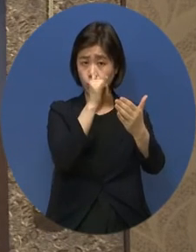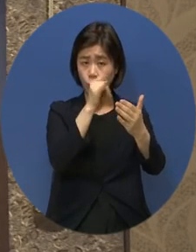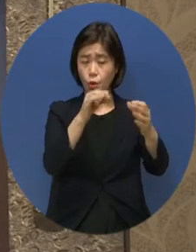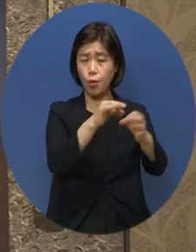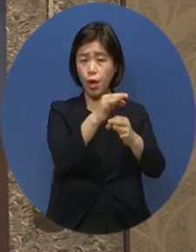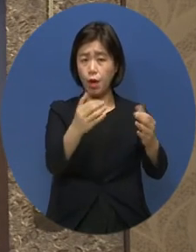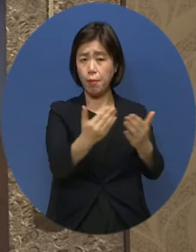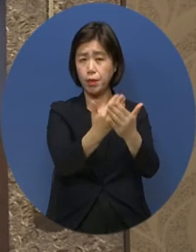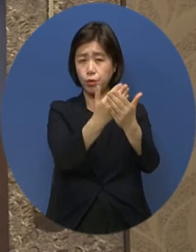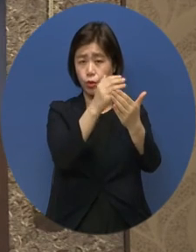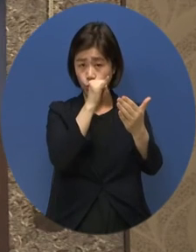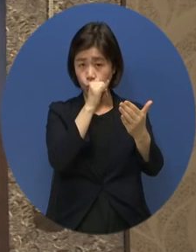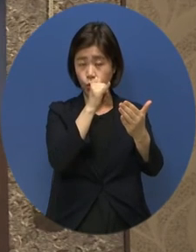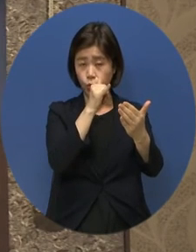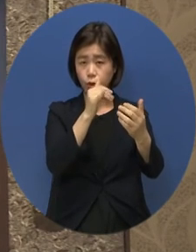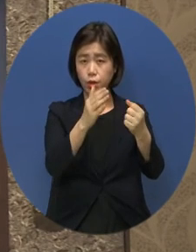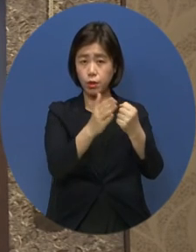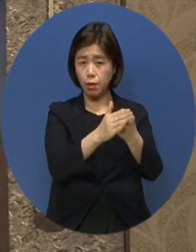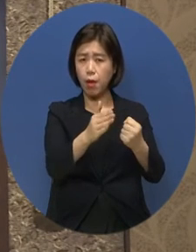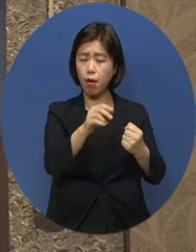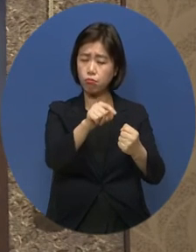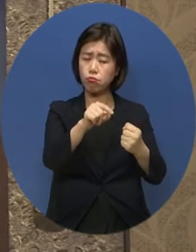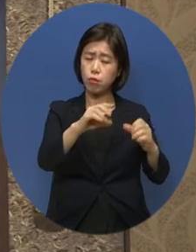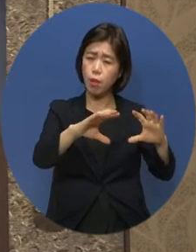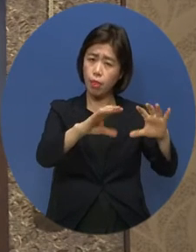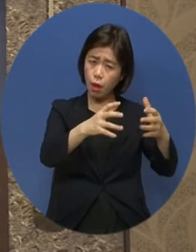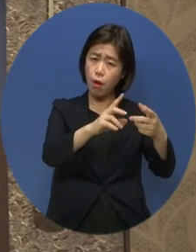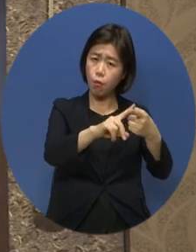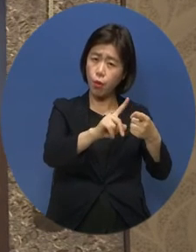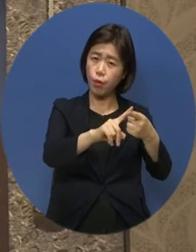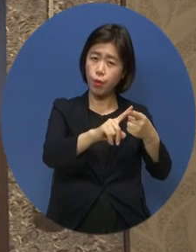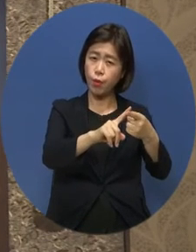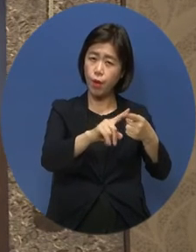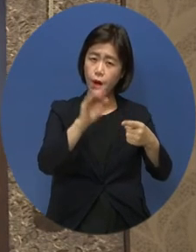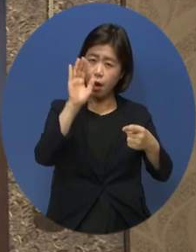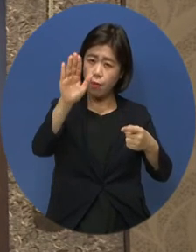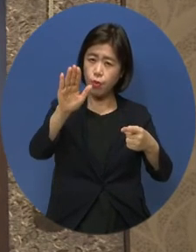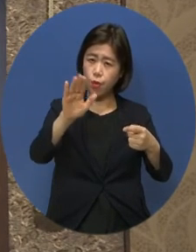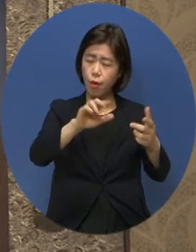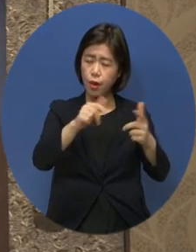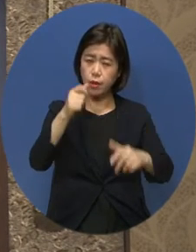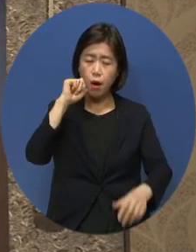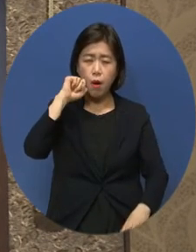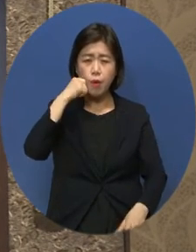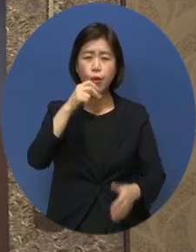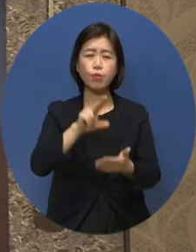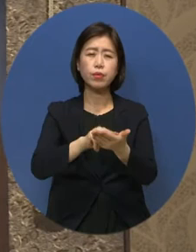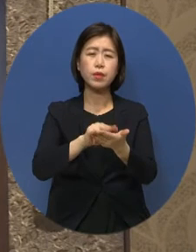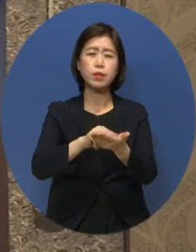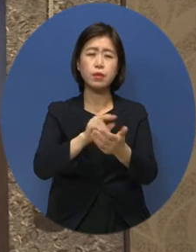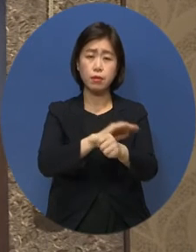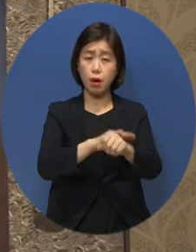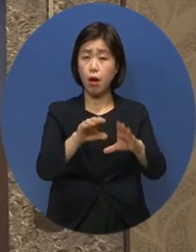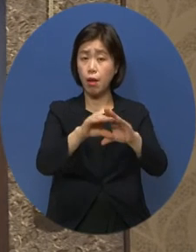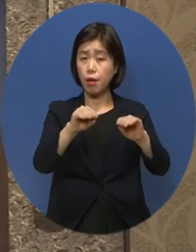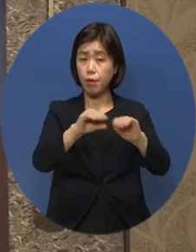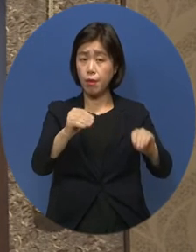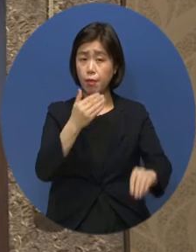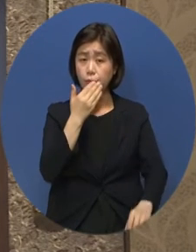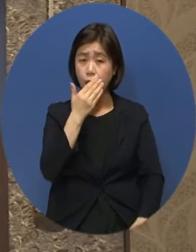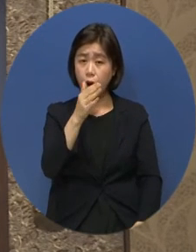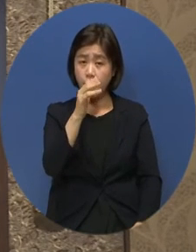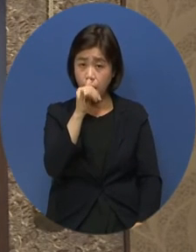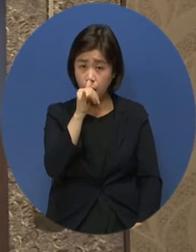나라는 그 차 체적으로 앞으로 여러 가지 어려운 문제들을 해결할 수 있는 그런 국가로 우리가 평가를